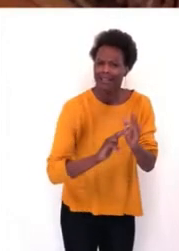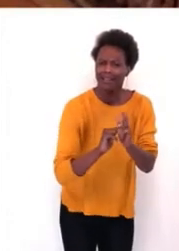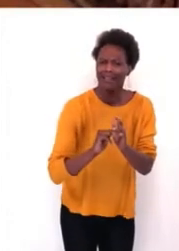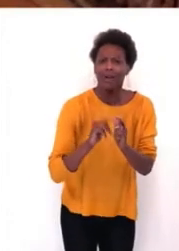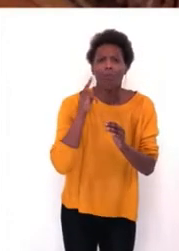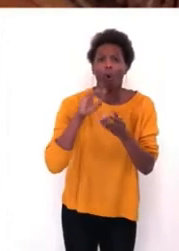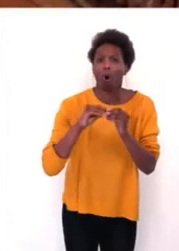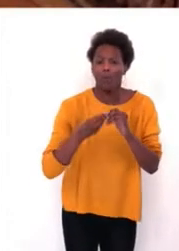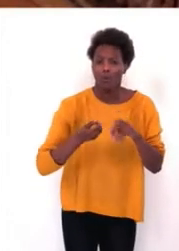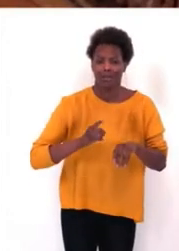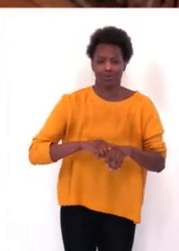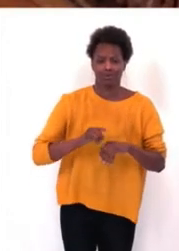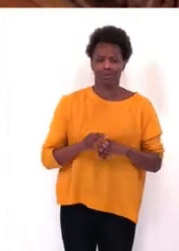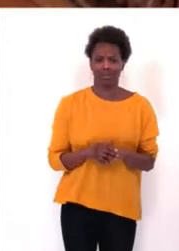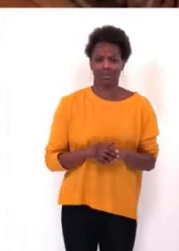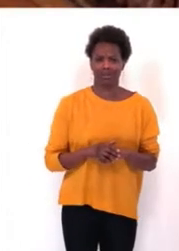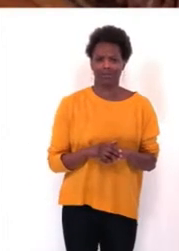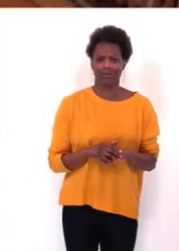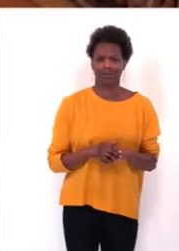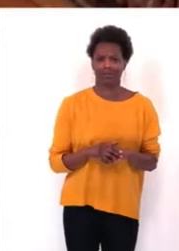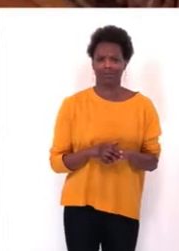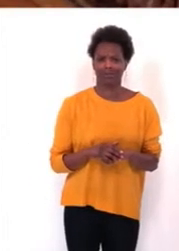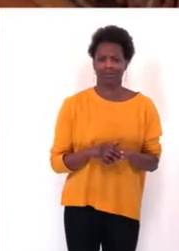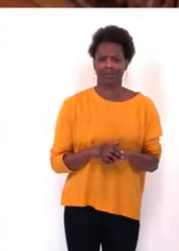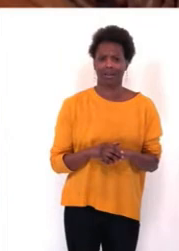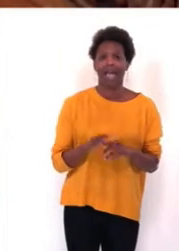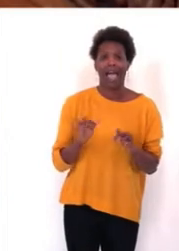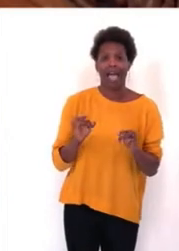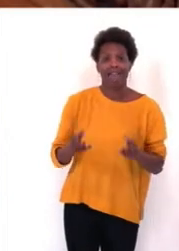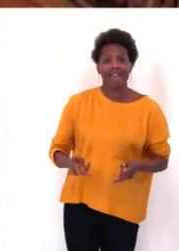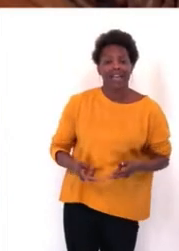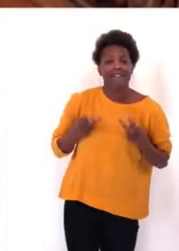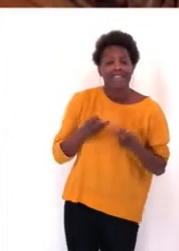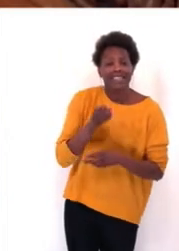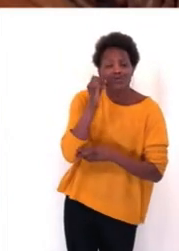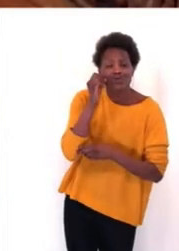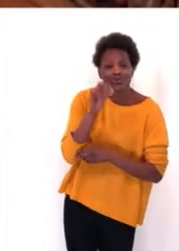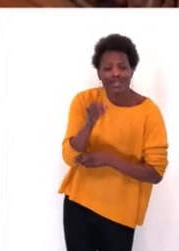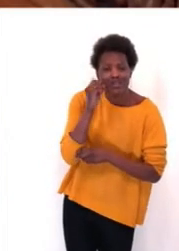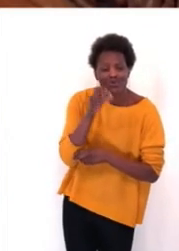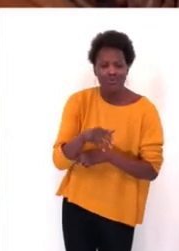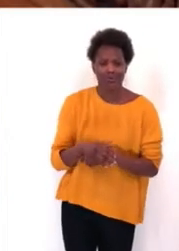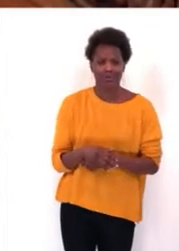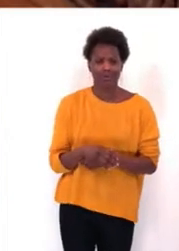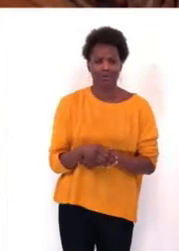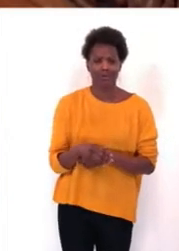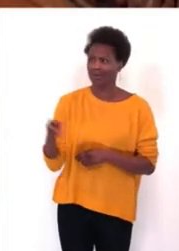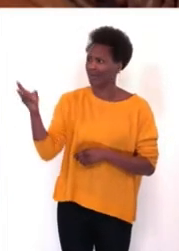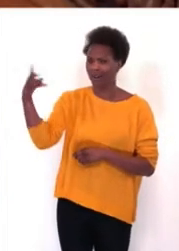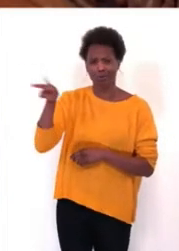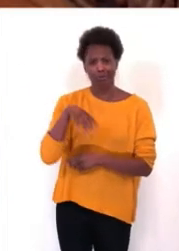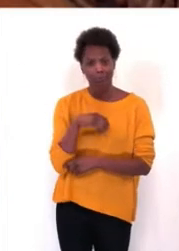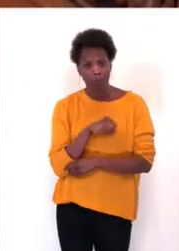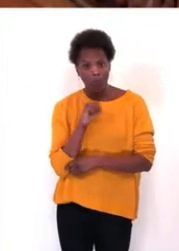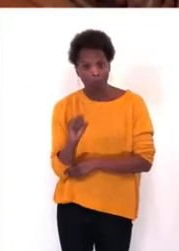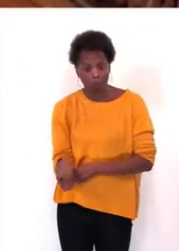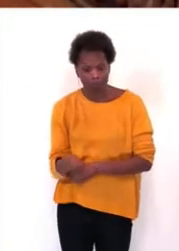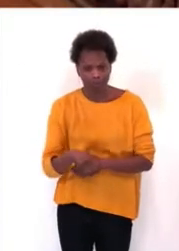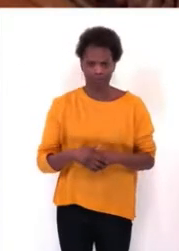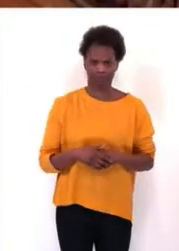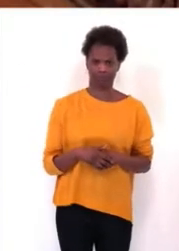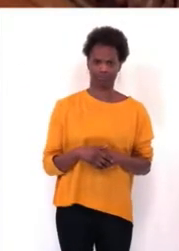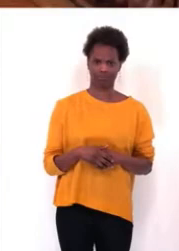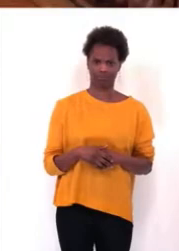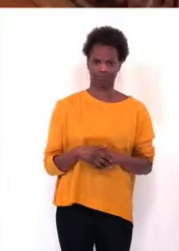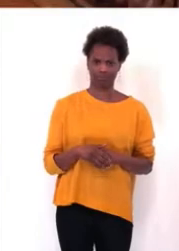dans le temps, une problématique immédiate qui touche au quotidien de milliers de Bordelais, vous n'en tenez pas compte. Alors,